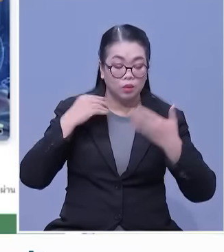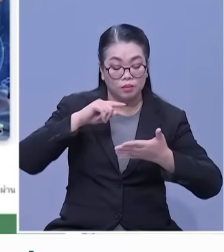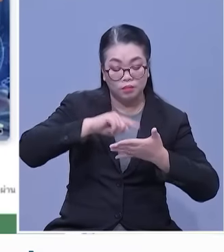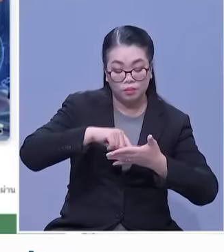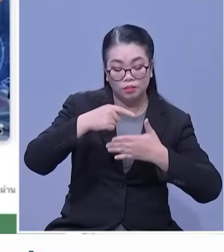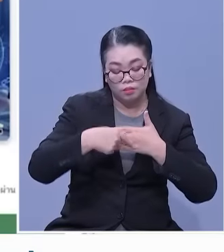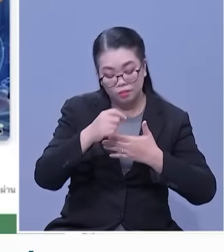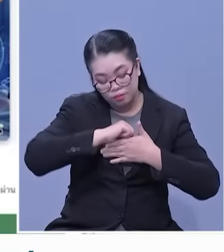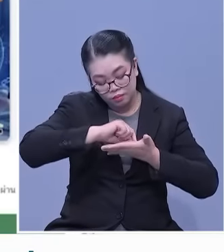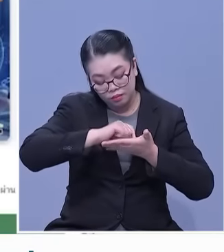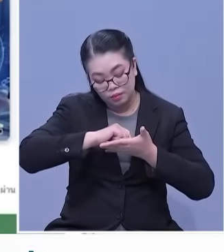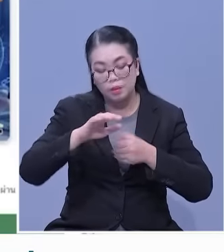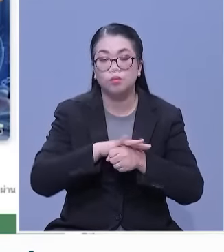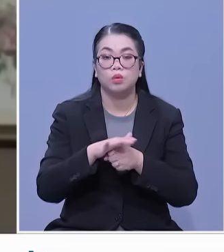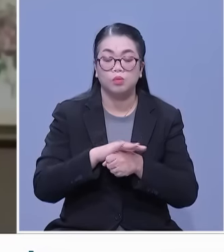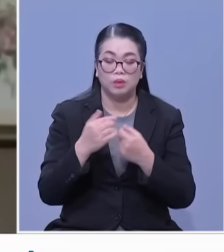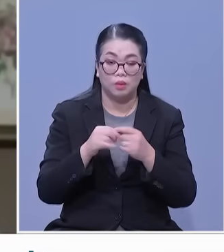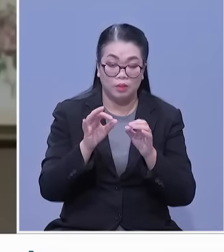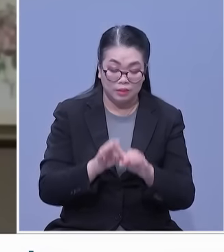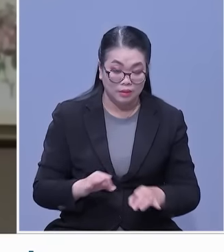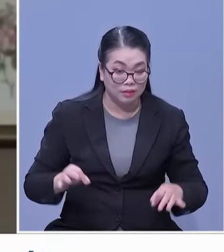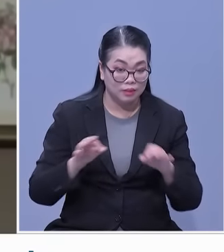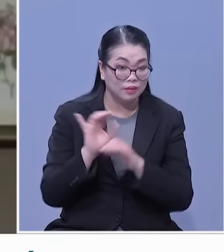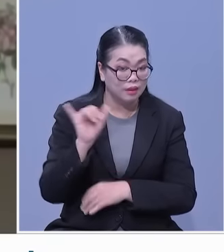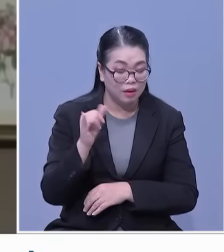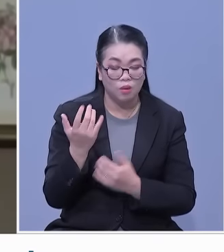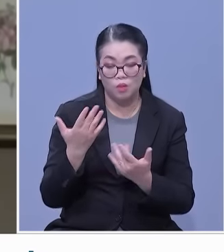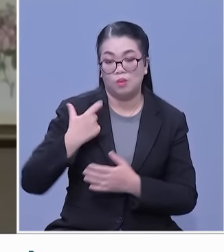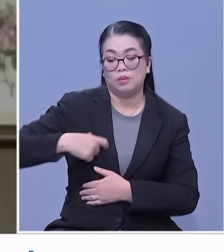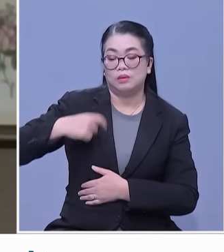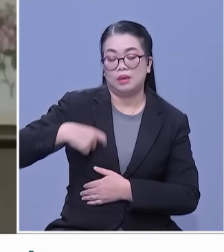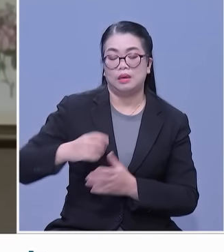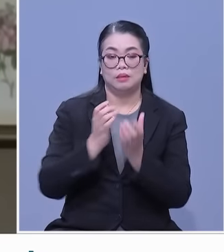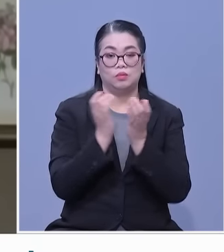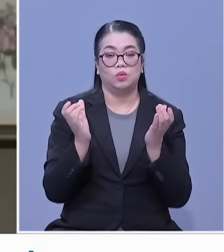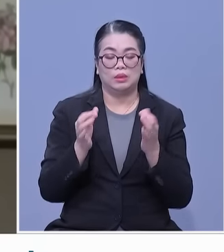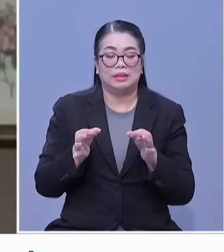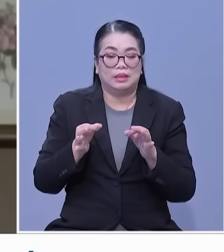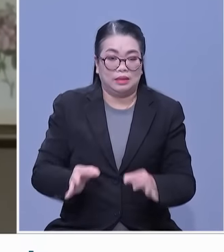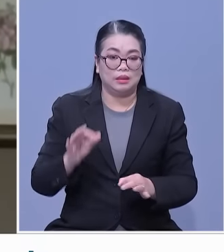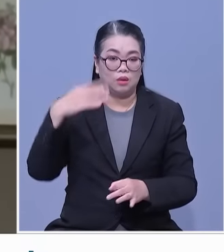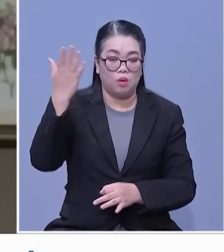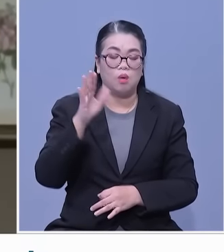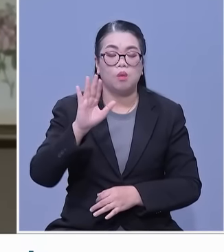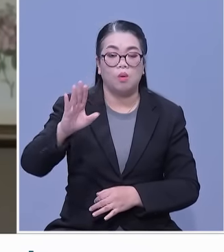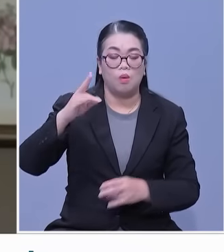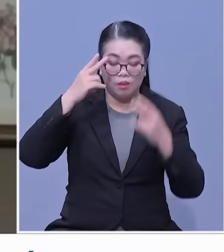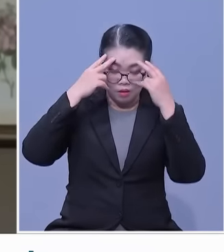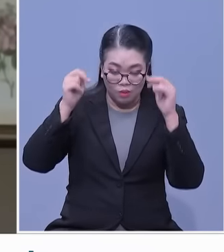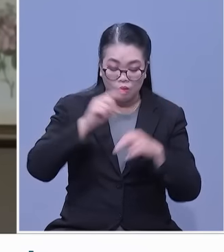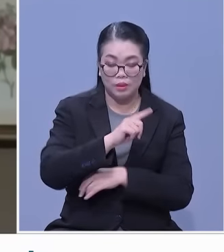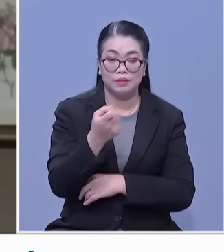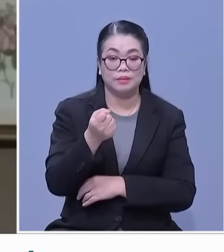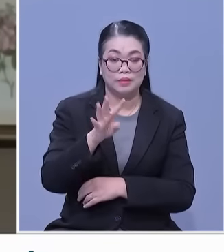ปลอดภัยของข้อมูลส่วนตัวนะครับมองว่าควรจะรอให้ศาลรัฐธรรมนูญตัดสินคดีของคุณเศรษฐาในวันที่